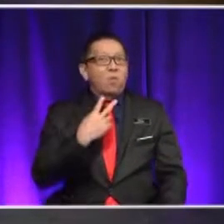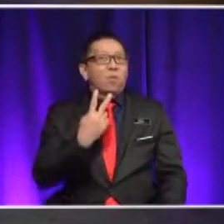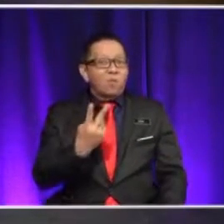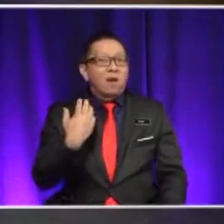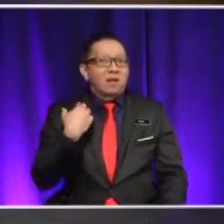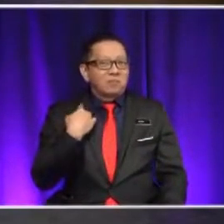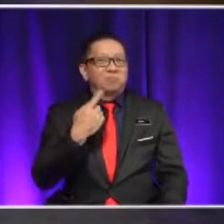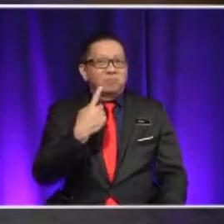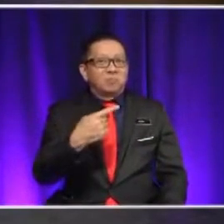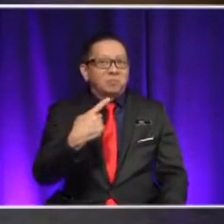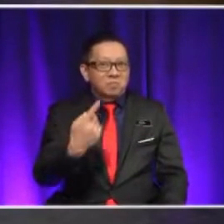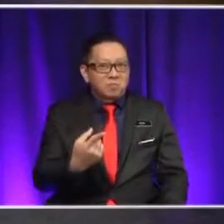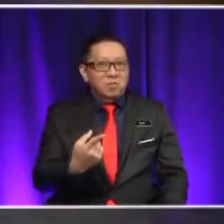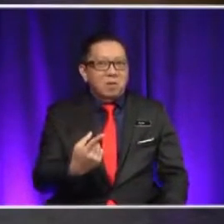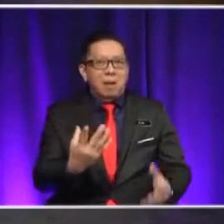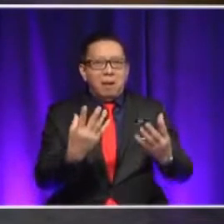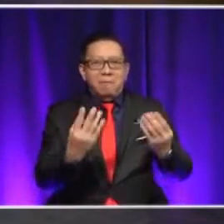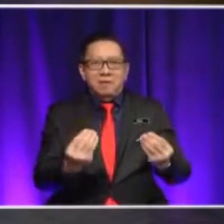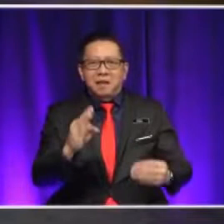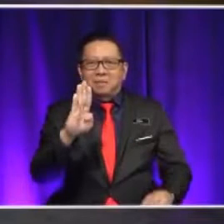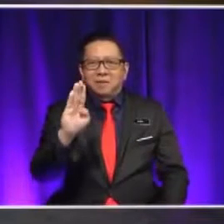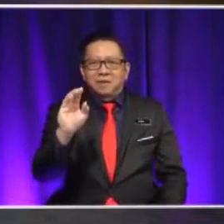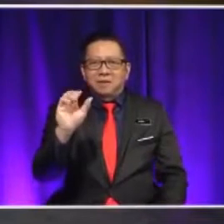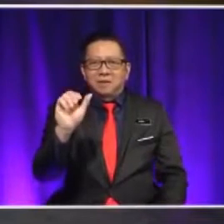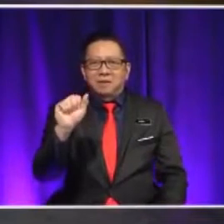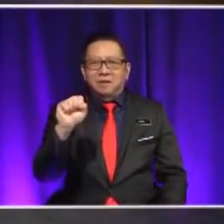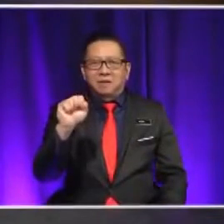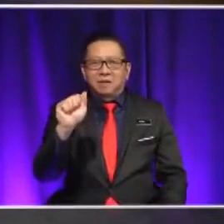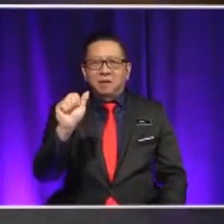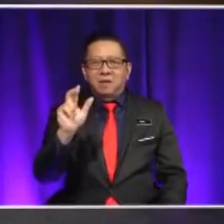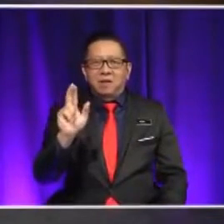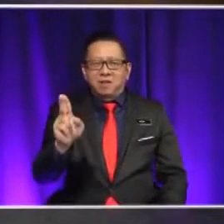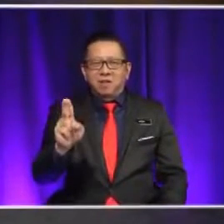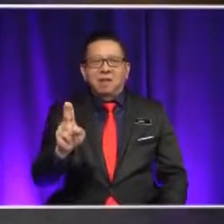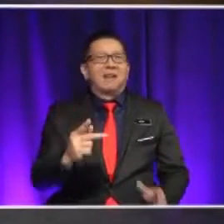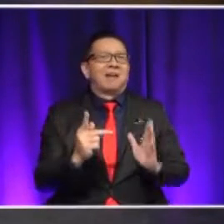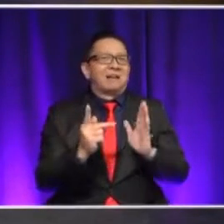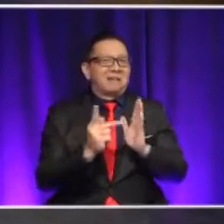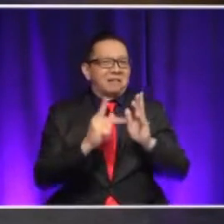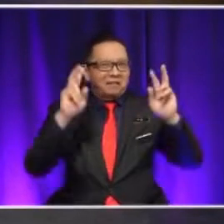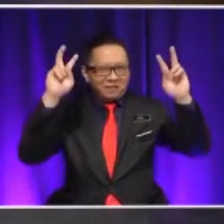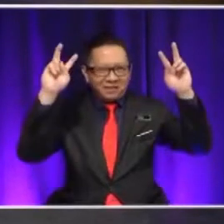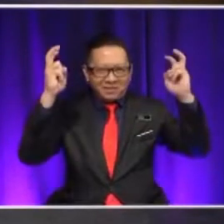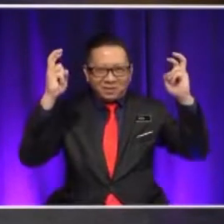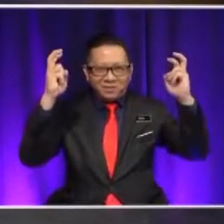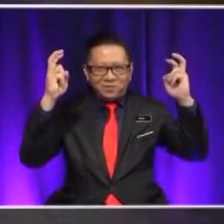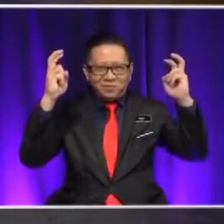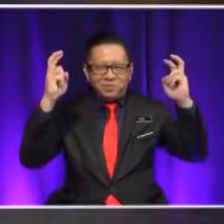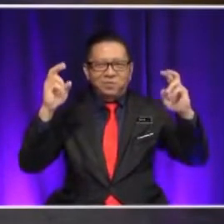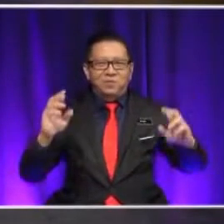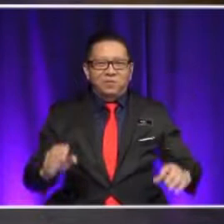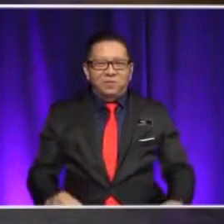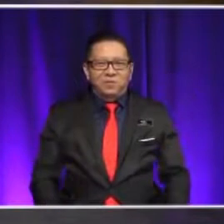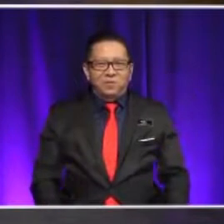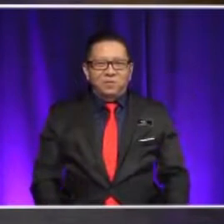gini-gini bisa disebut satu berkata itu basah hahaha itulah then direct Ini mengandung adegan lebih pembelajaran kita pada hari ini